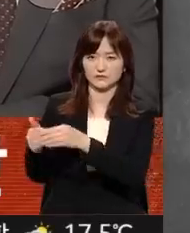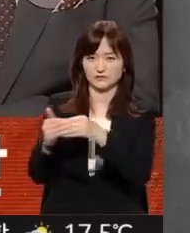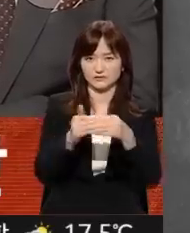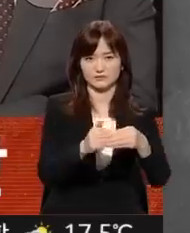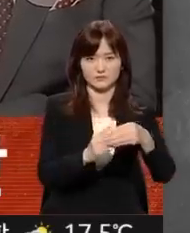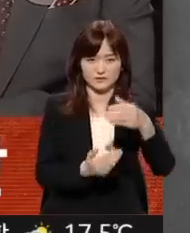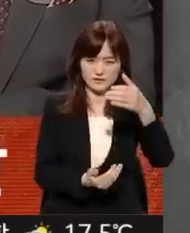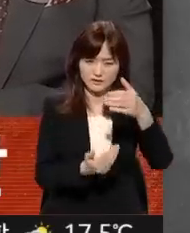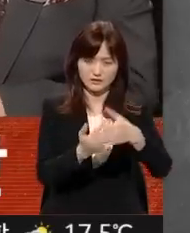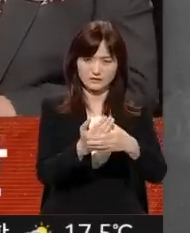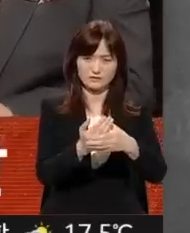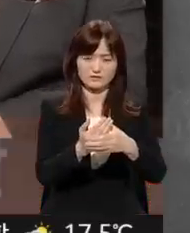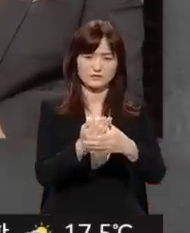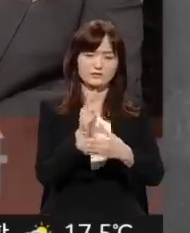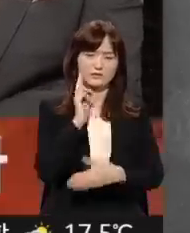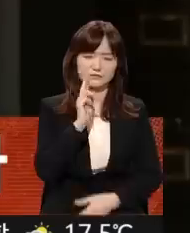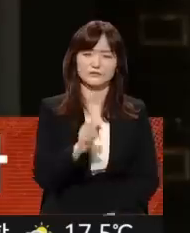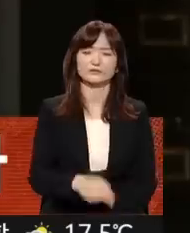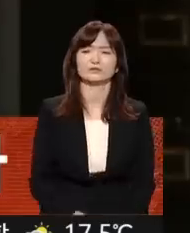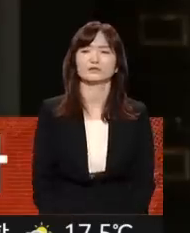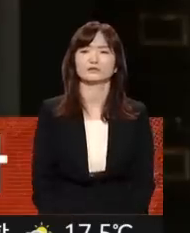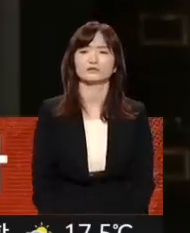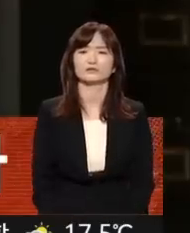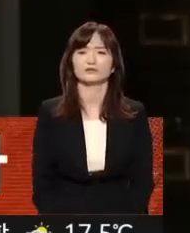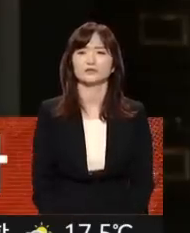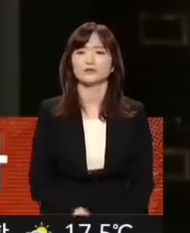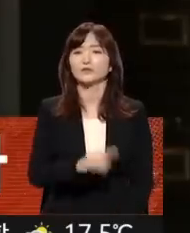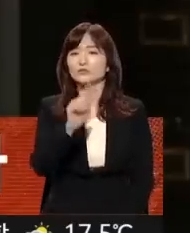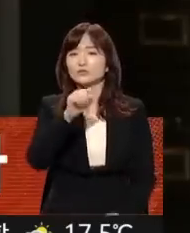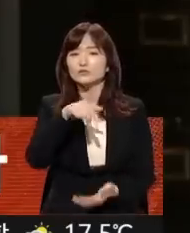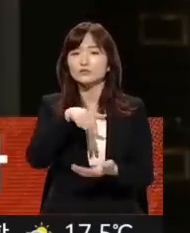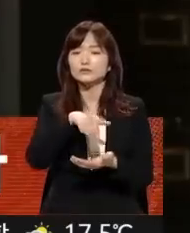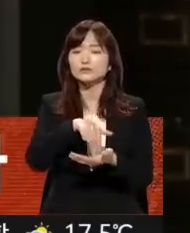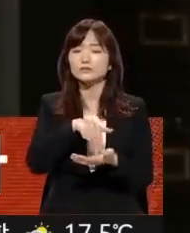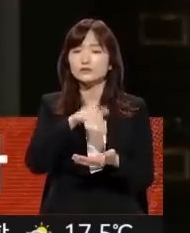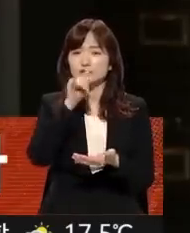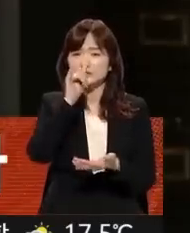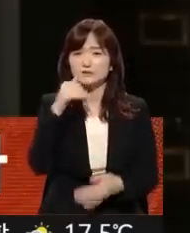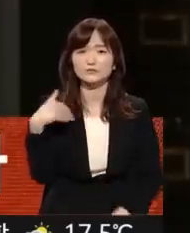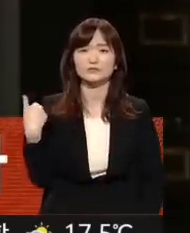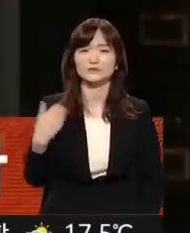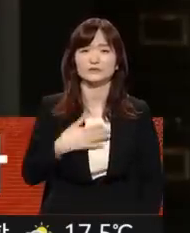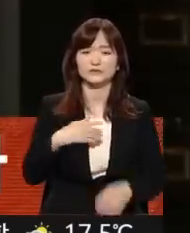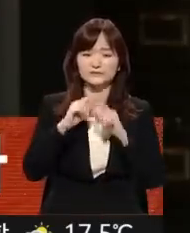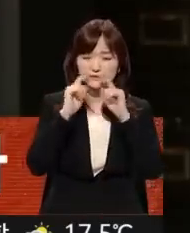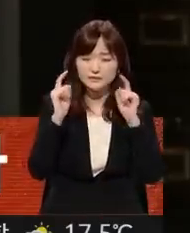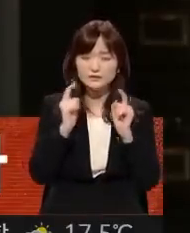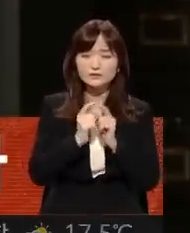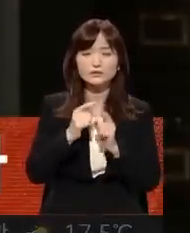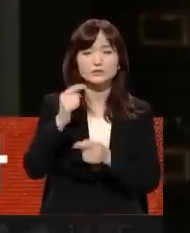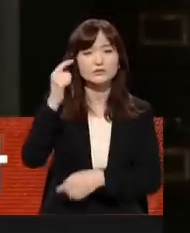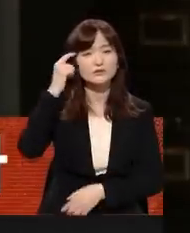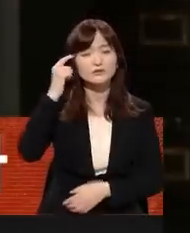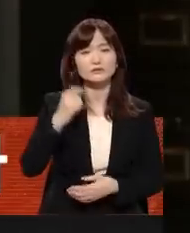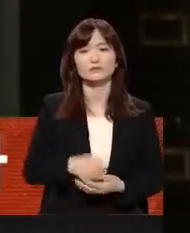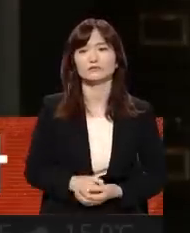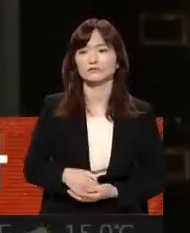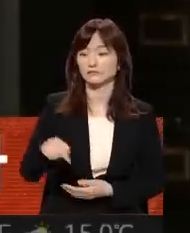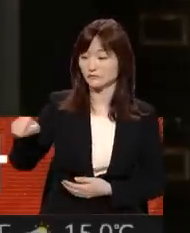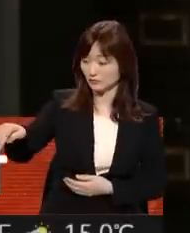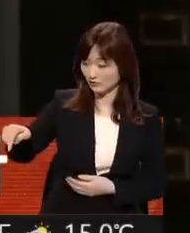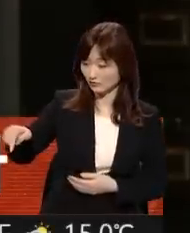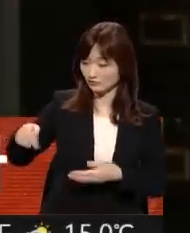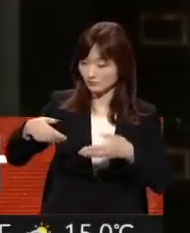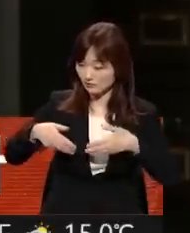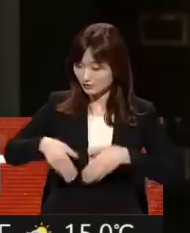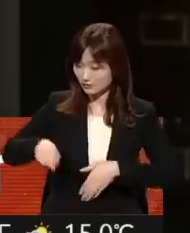됩니다. 아, 이게 어떤 속사정이 있었는지 모르겠지만 저 개인적으로는 참 아니 거기서 났으면 거기서 키우게